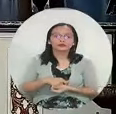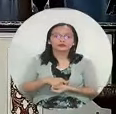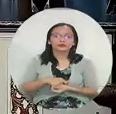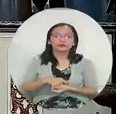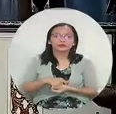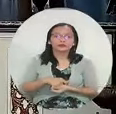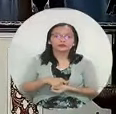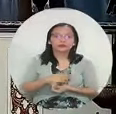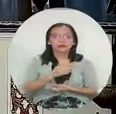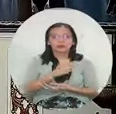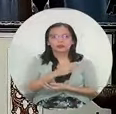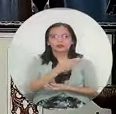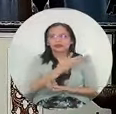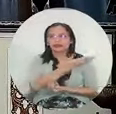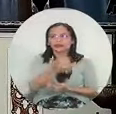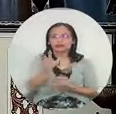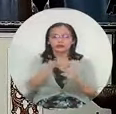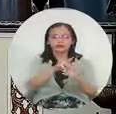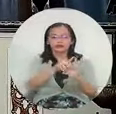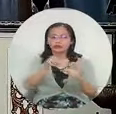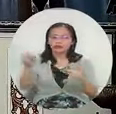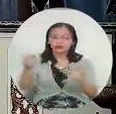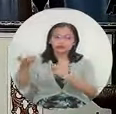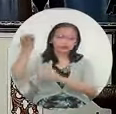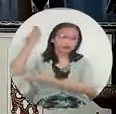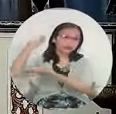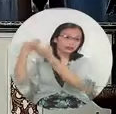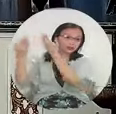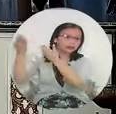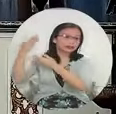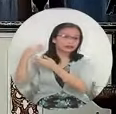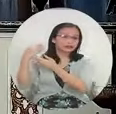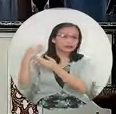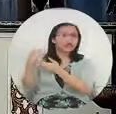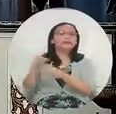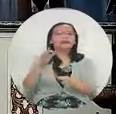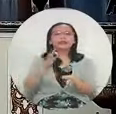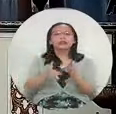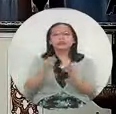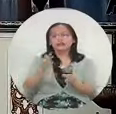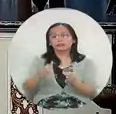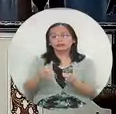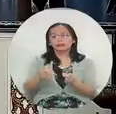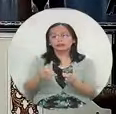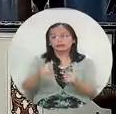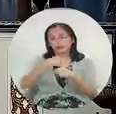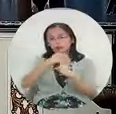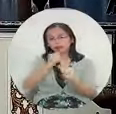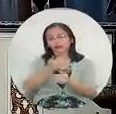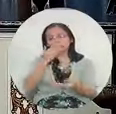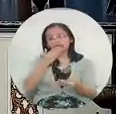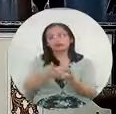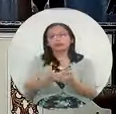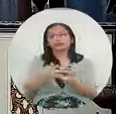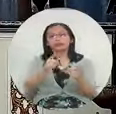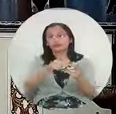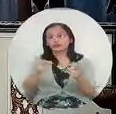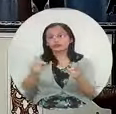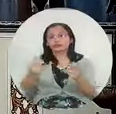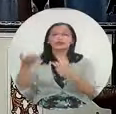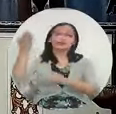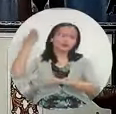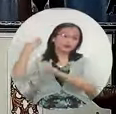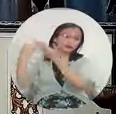Your choices in the past has given a result of the present. If you made good choice yesterday, gwapo